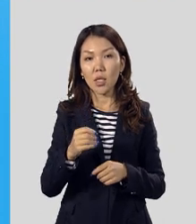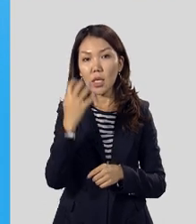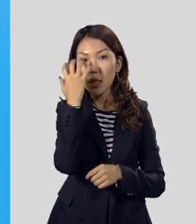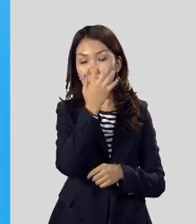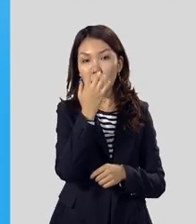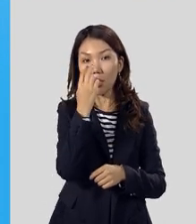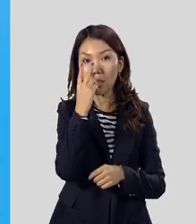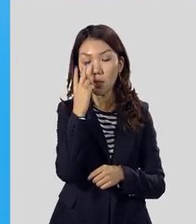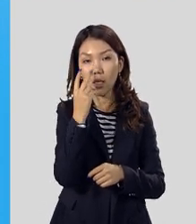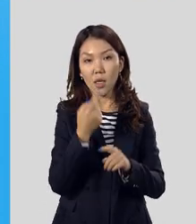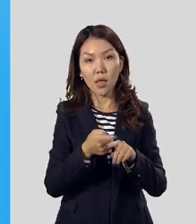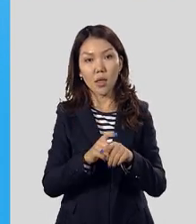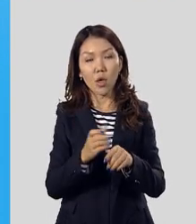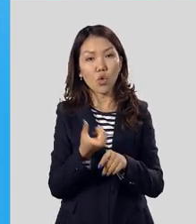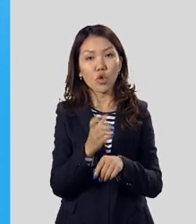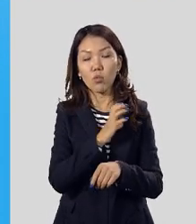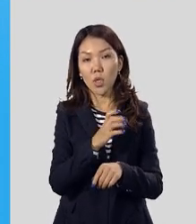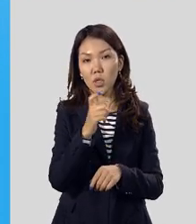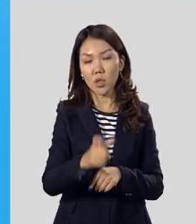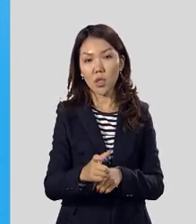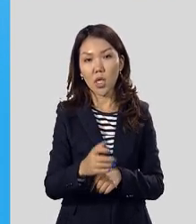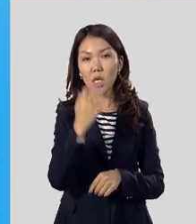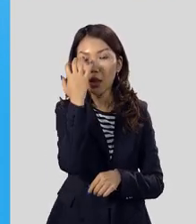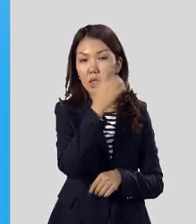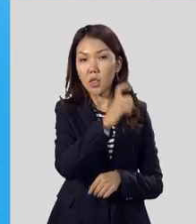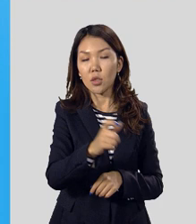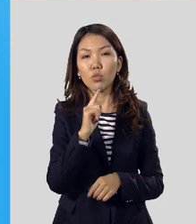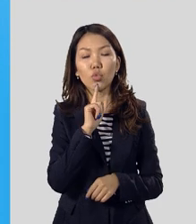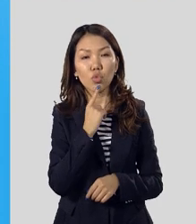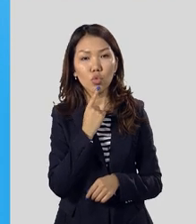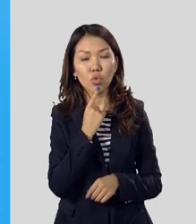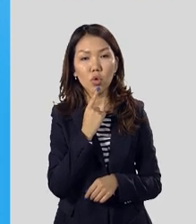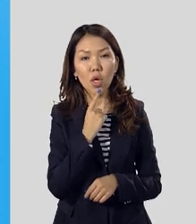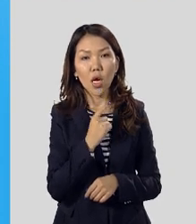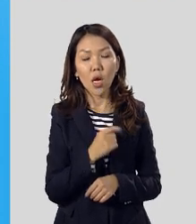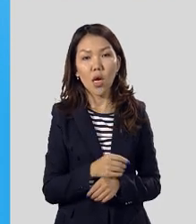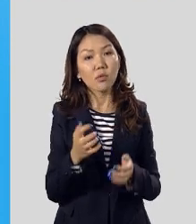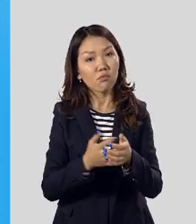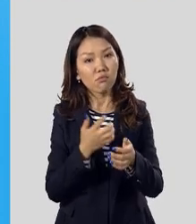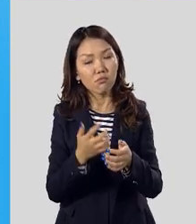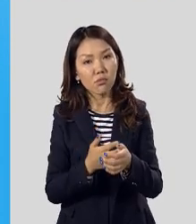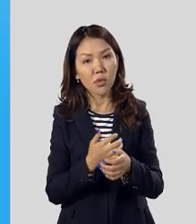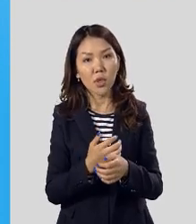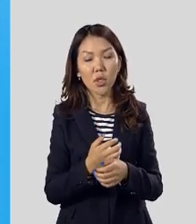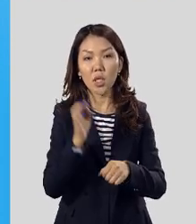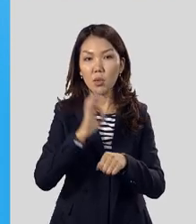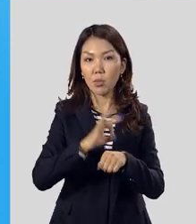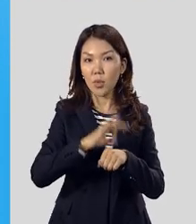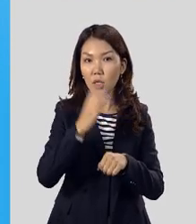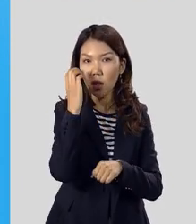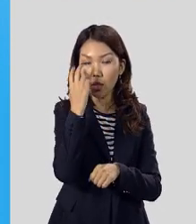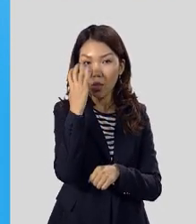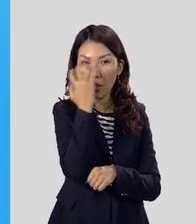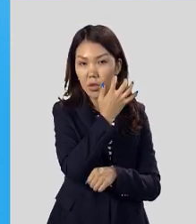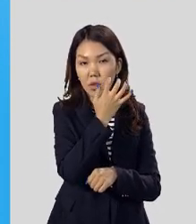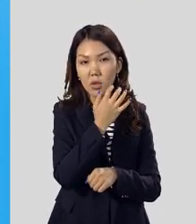человека. Слепым очень трудно, а дефекты зрения трудно исправить. Поэтому необходимо беречь